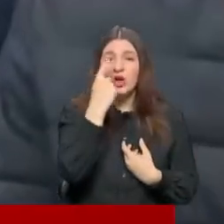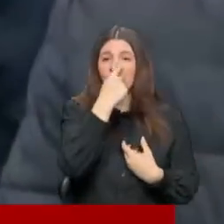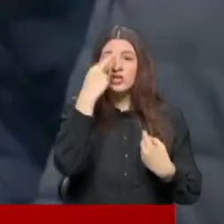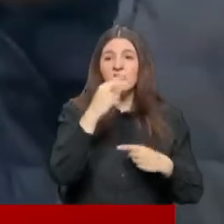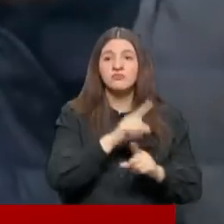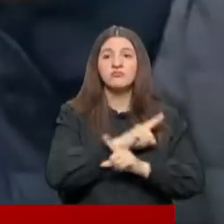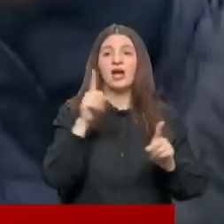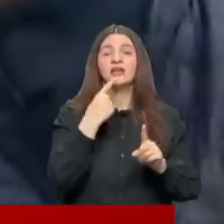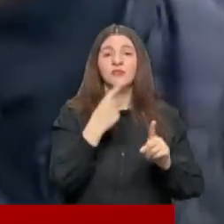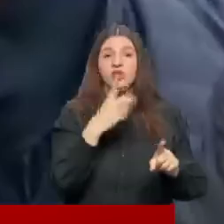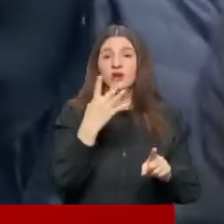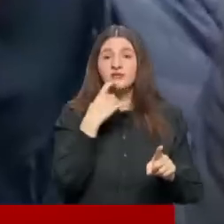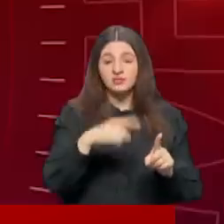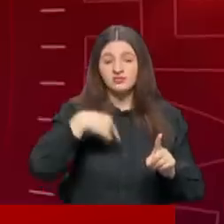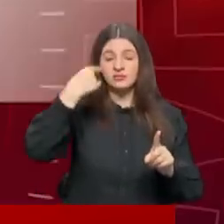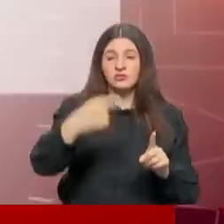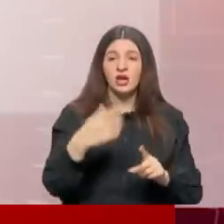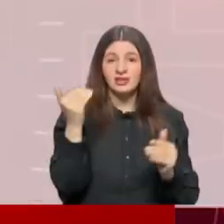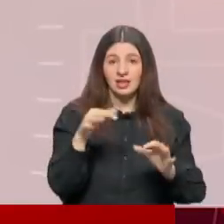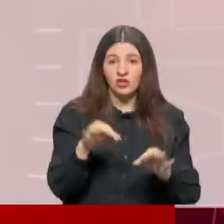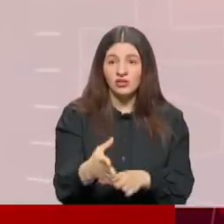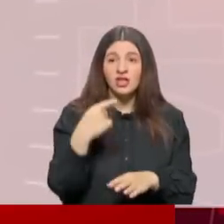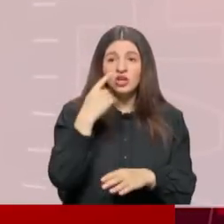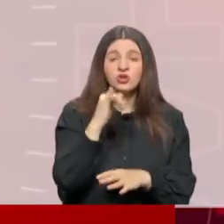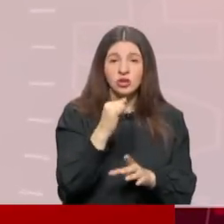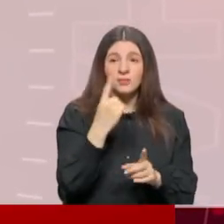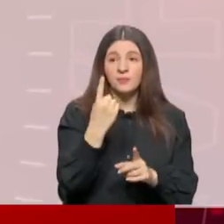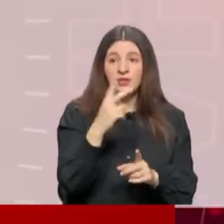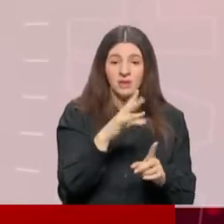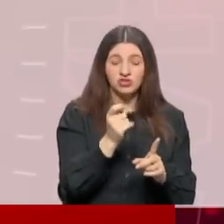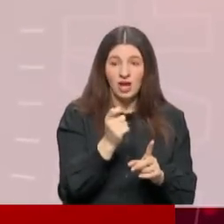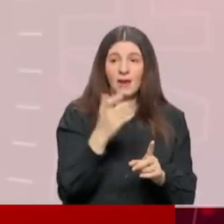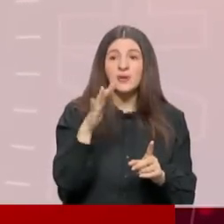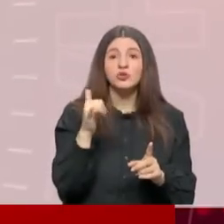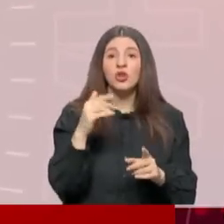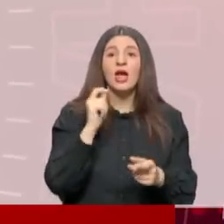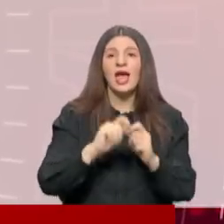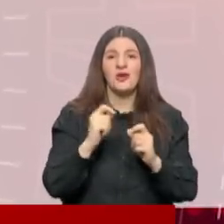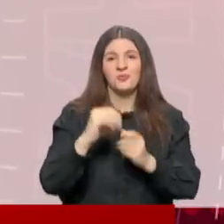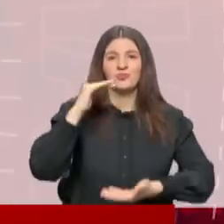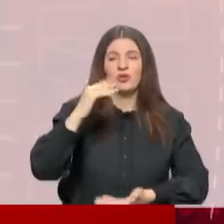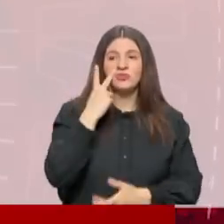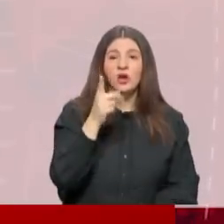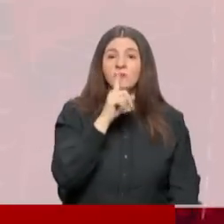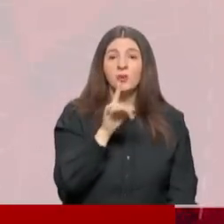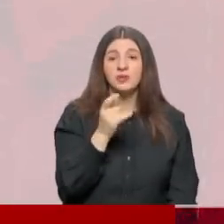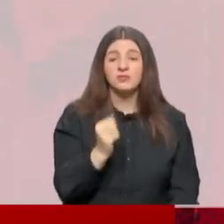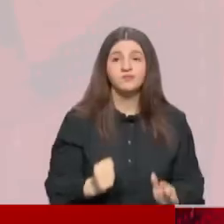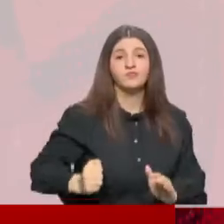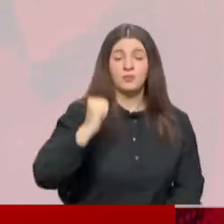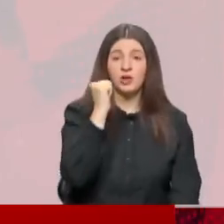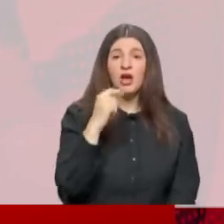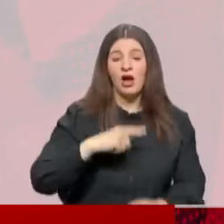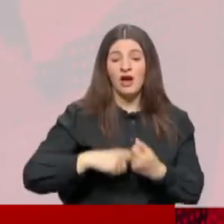içinde karşı çıkmıştı. 4 yılda gelinen noktada şekerin kilosu 25 liraya, 5 kiloluk ekonomik paketler 115 liraya